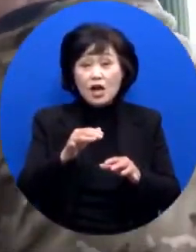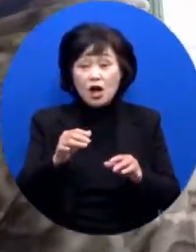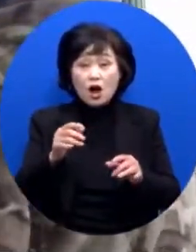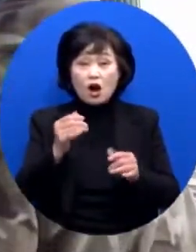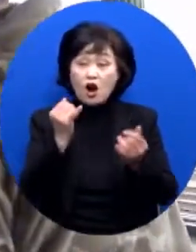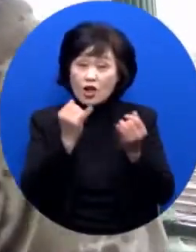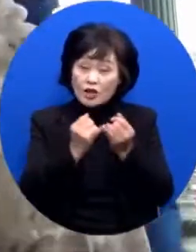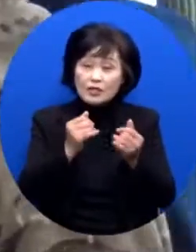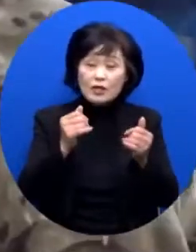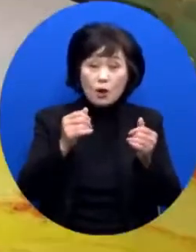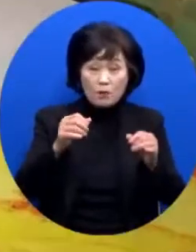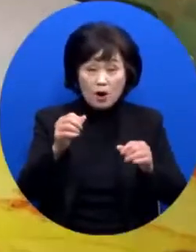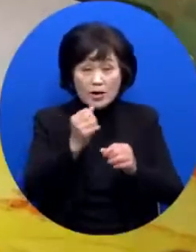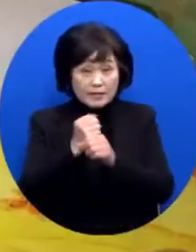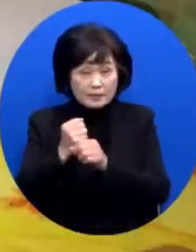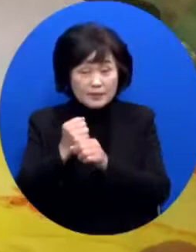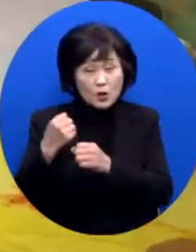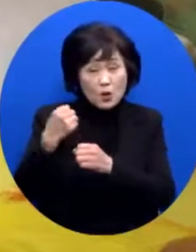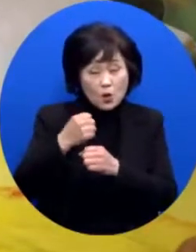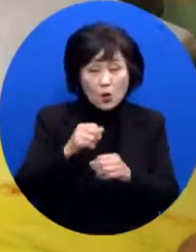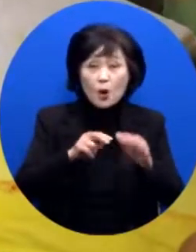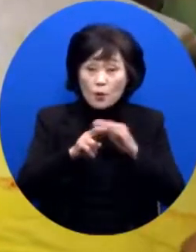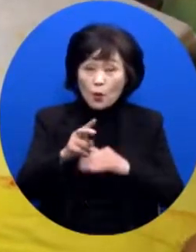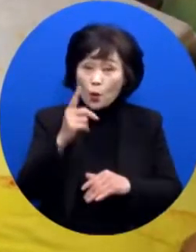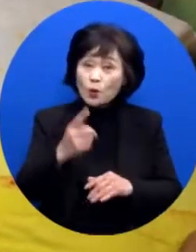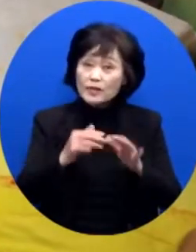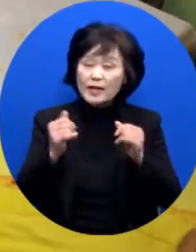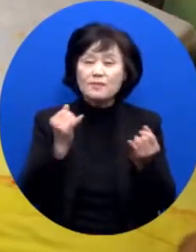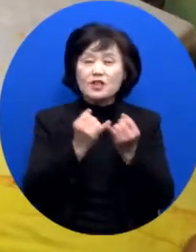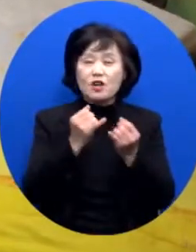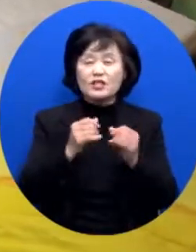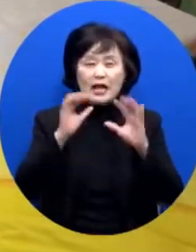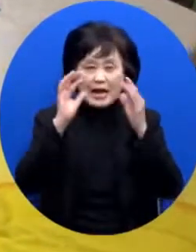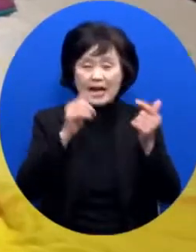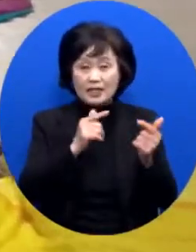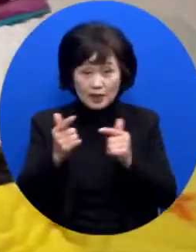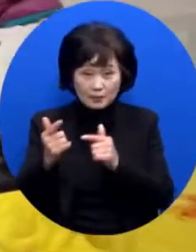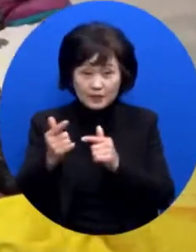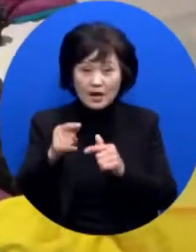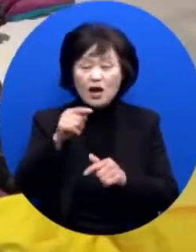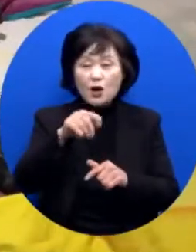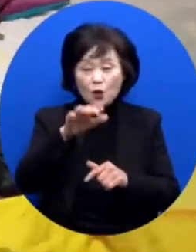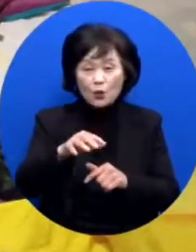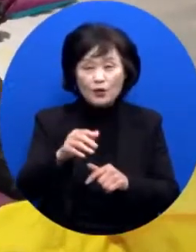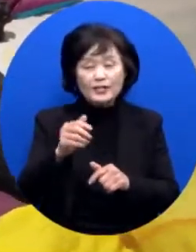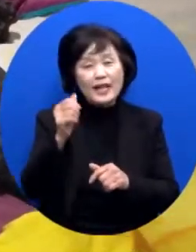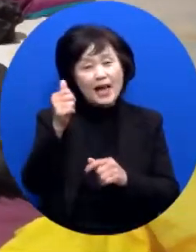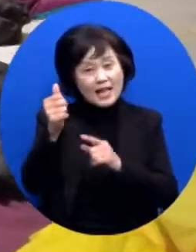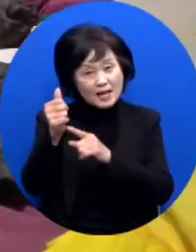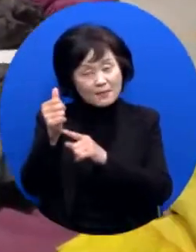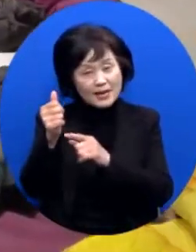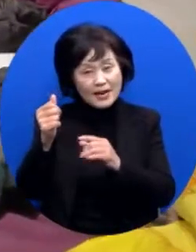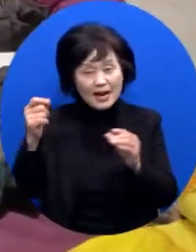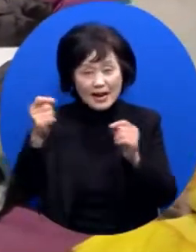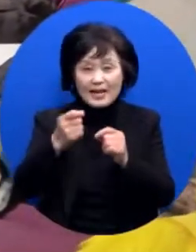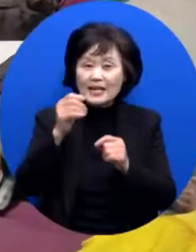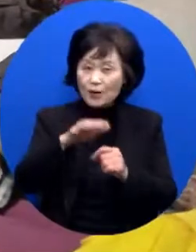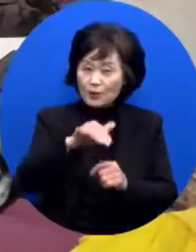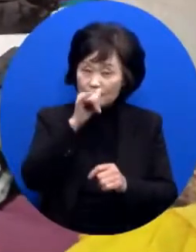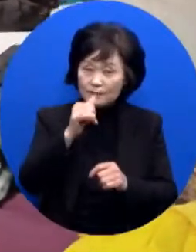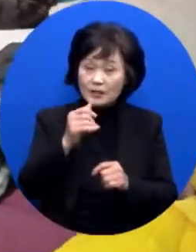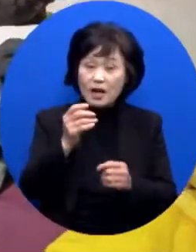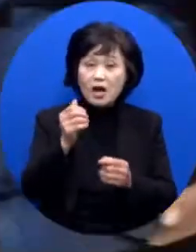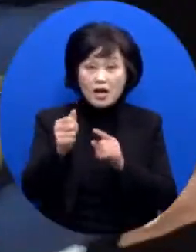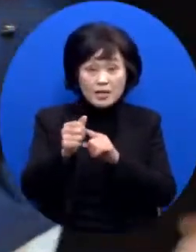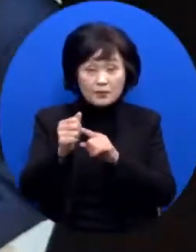여성과 어린이입니다. 혼란 속에 놓여 있는 아이들에게 한 남성이 다가갑니다. 찬양 사역자이자 플루티스트인